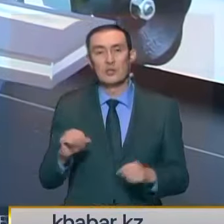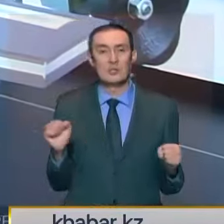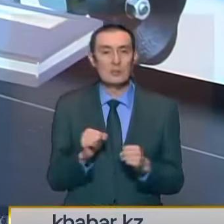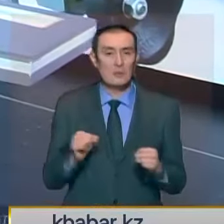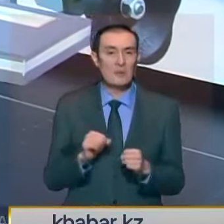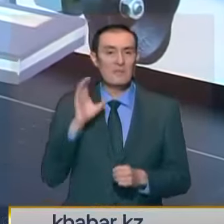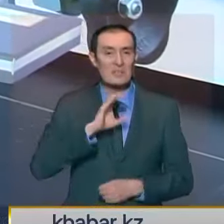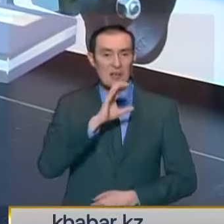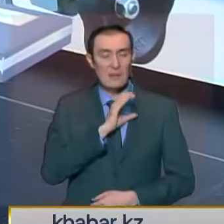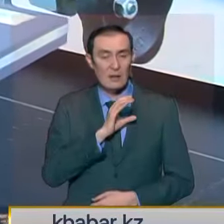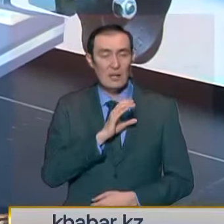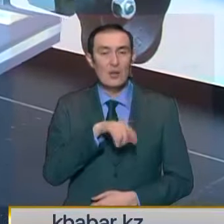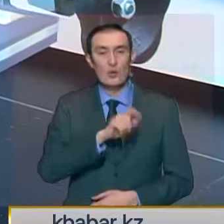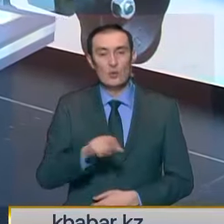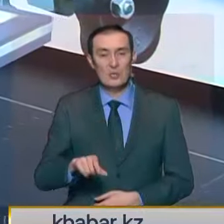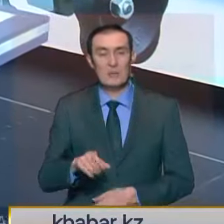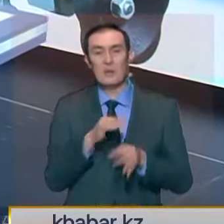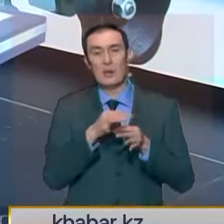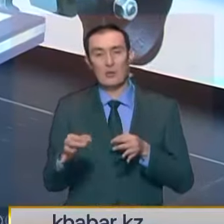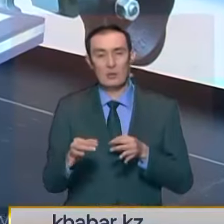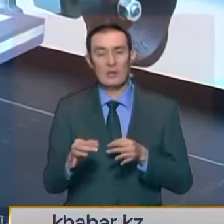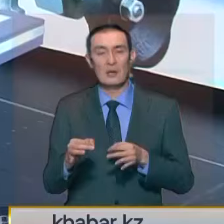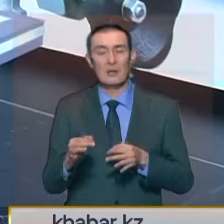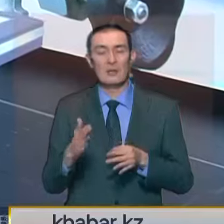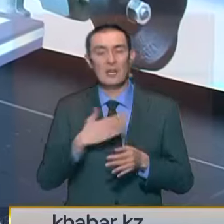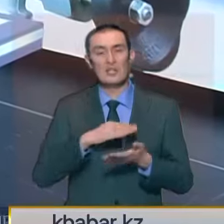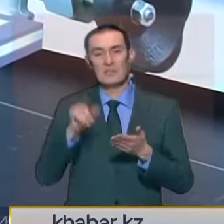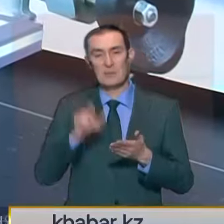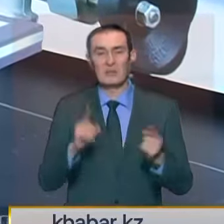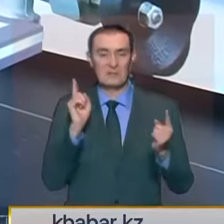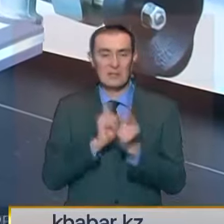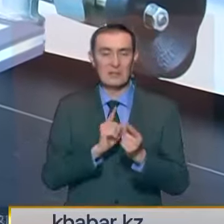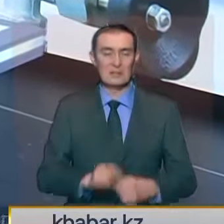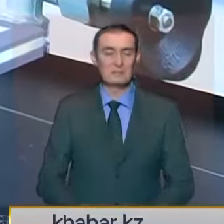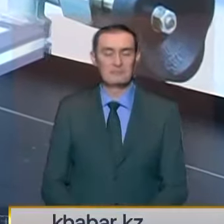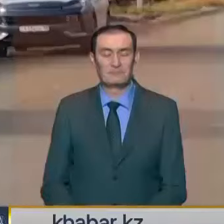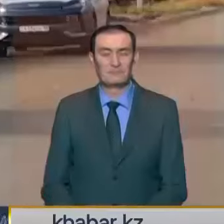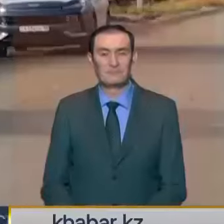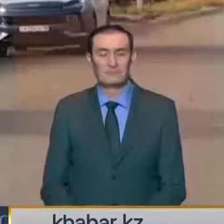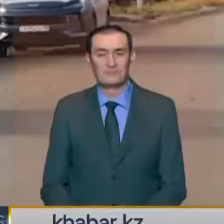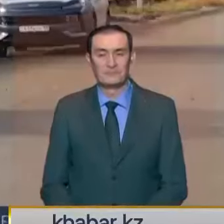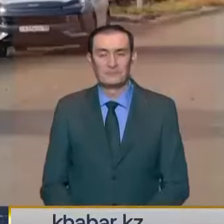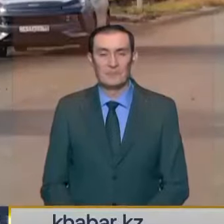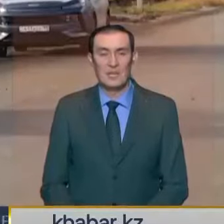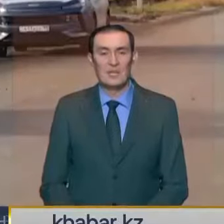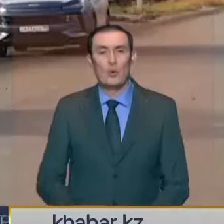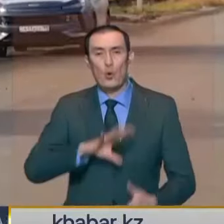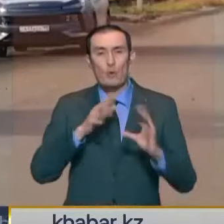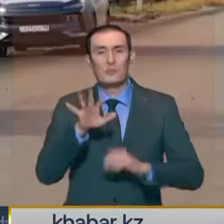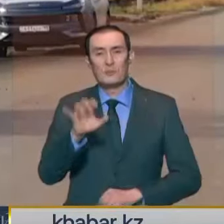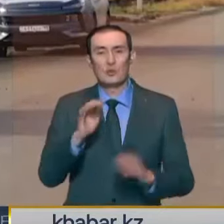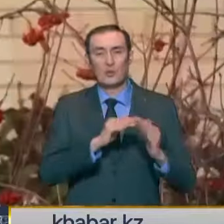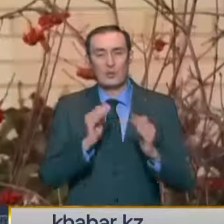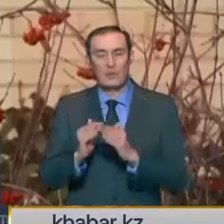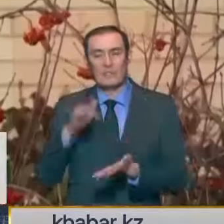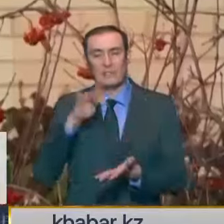суровые северные морозы жителями микрорайона встретилась Наталья Волкова из 500 домов частного